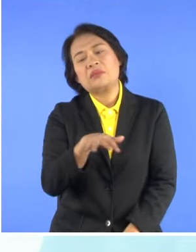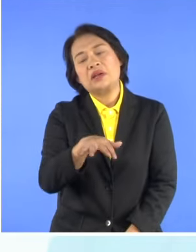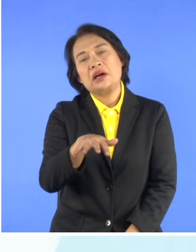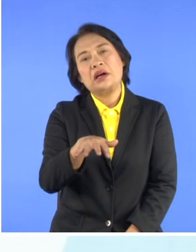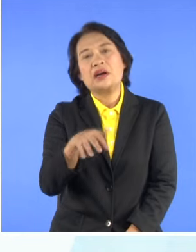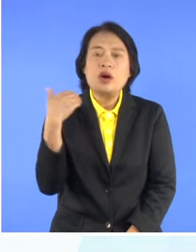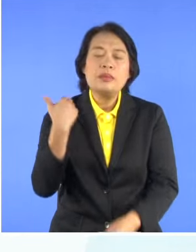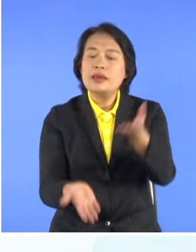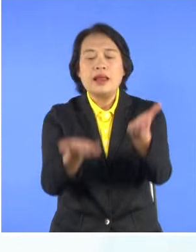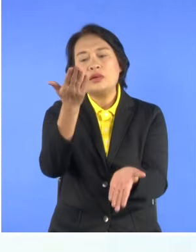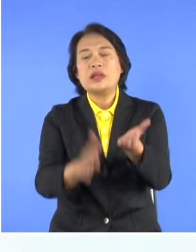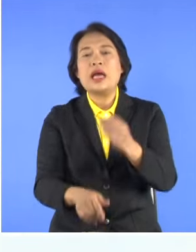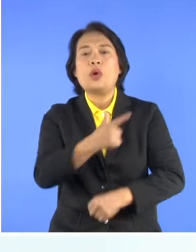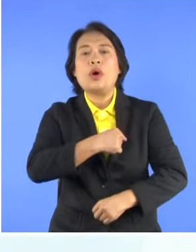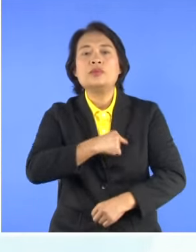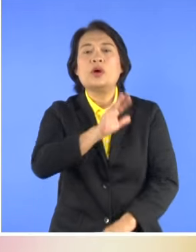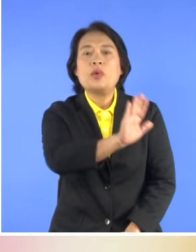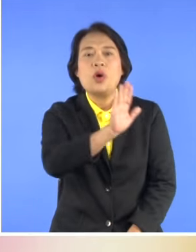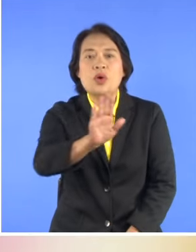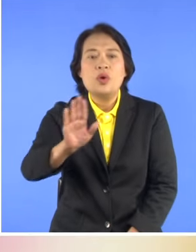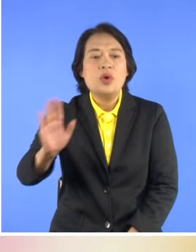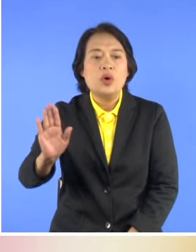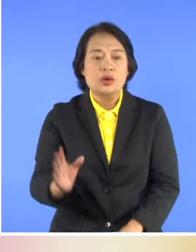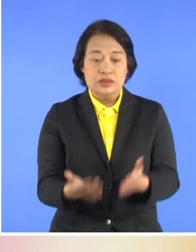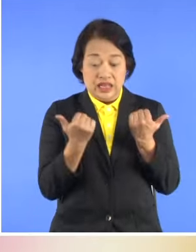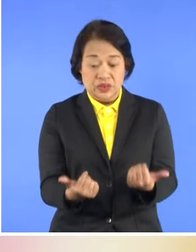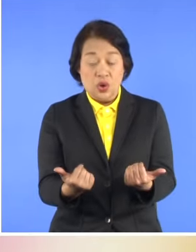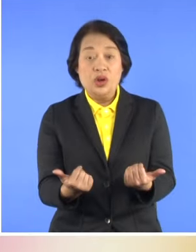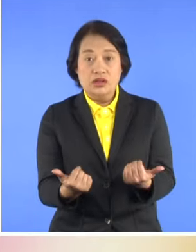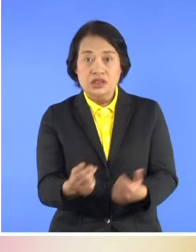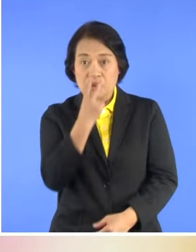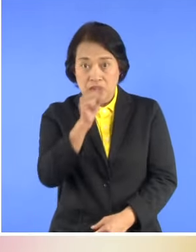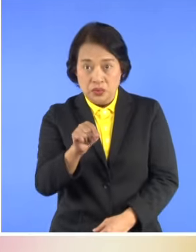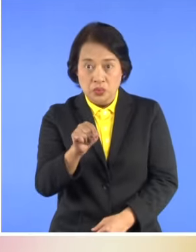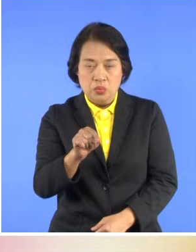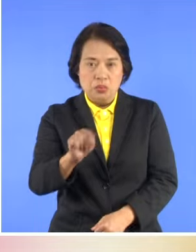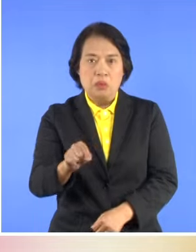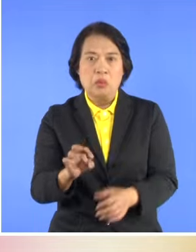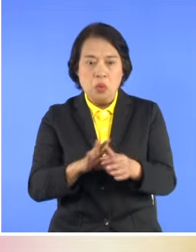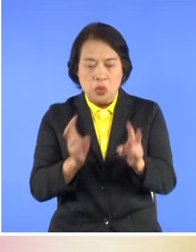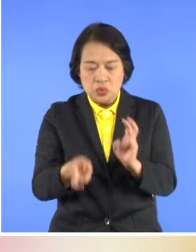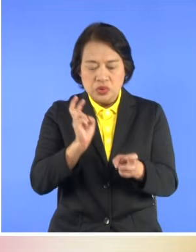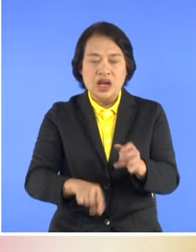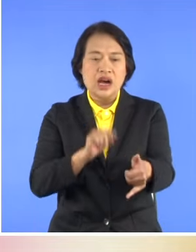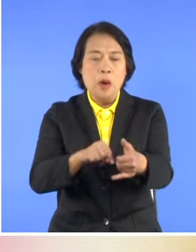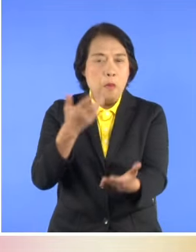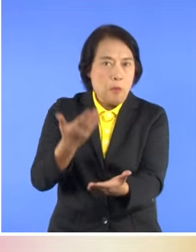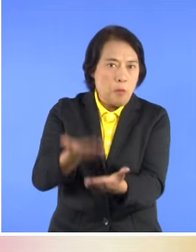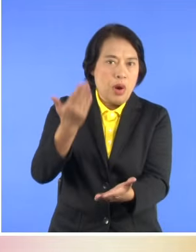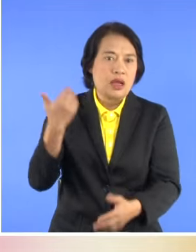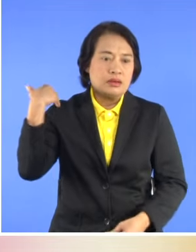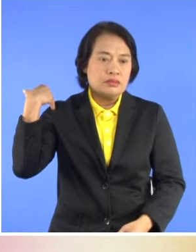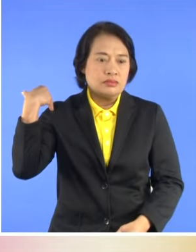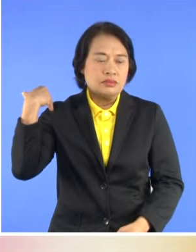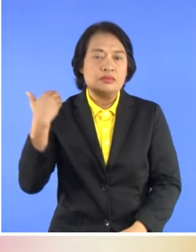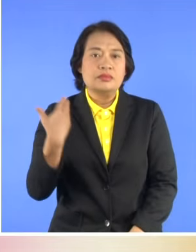แล้วแต่คนจะมองไงอ่าแต่ว่าทุกวันนี้ลาบูบู้ไม่ธรรมดาแล้วราคามันมีราคาว่าอย่างงั้นเถอะนี่นะครับทีนี้นักข่าวก็เลย